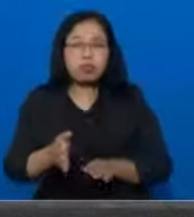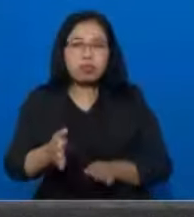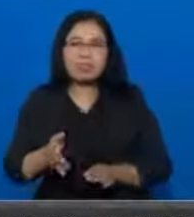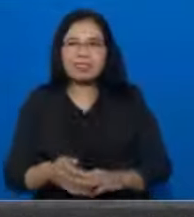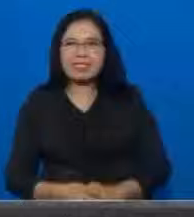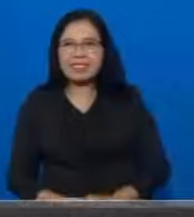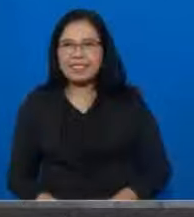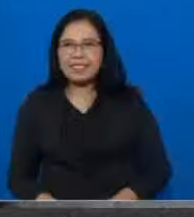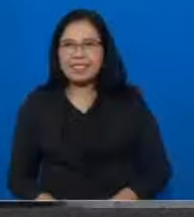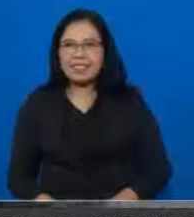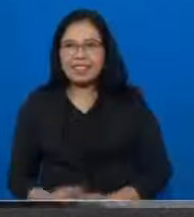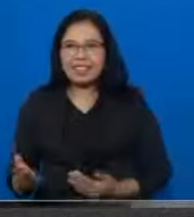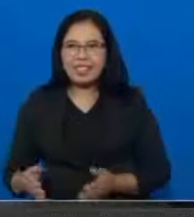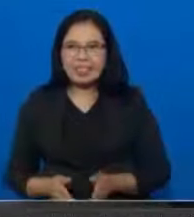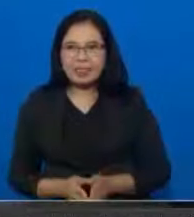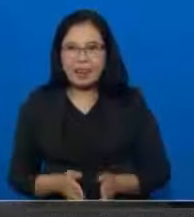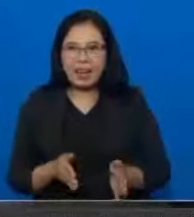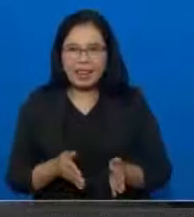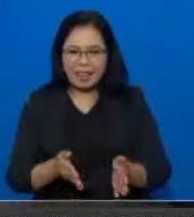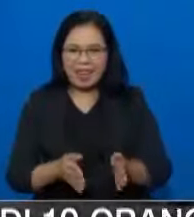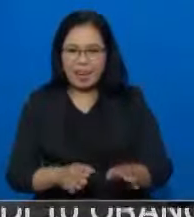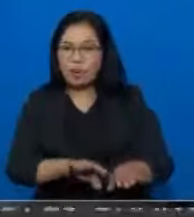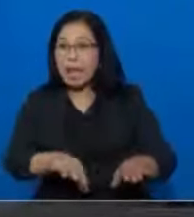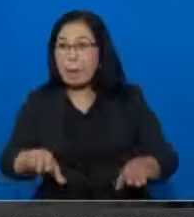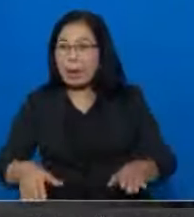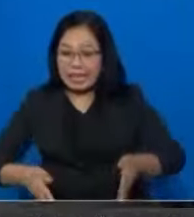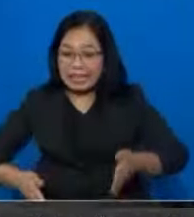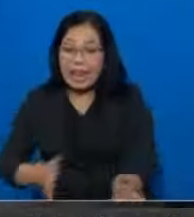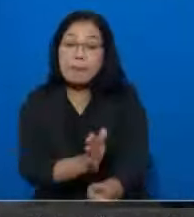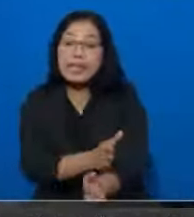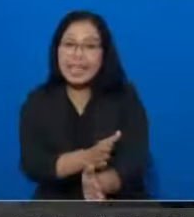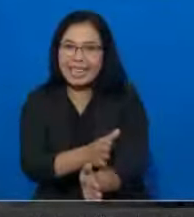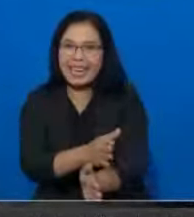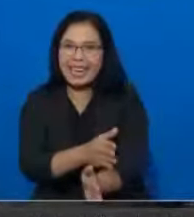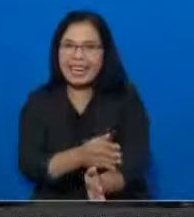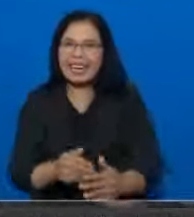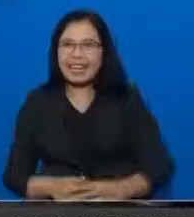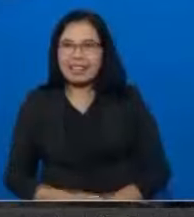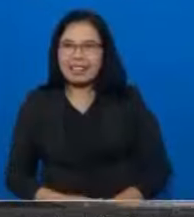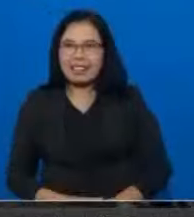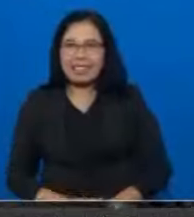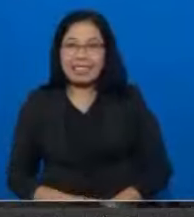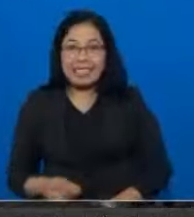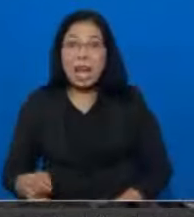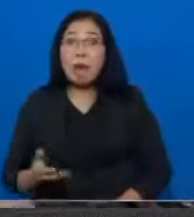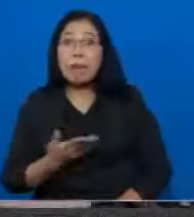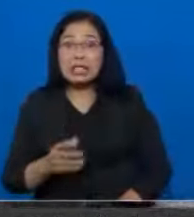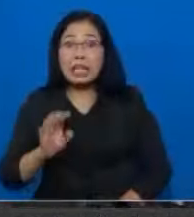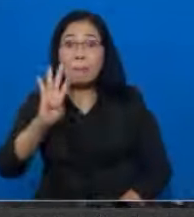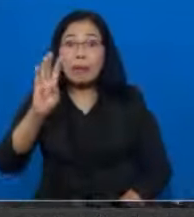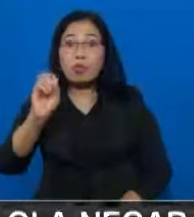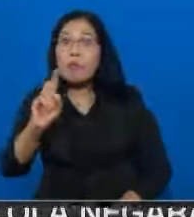Wah, hampir di setengah perjalanan lah ya. Biasanya sih Bapak nyampe 40 menit, ini 1 jam lebih